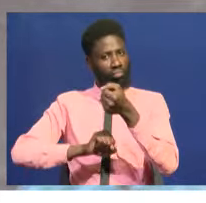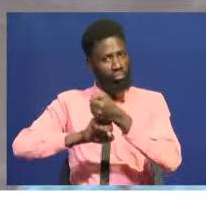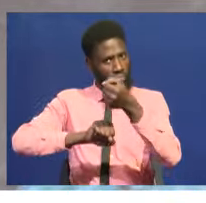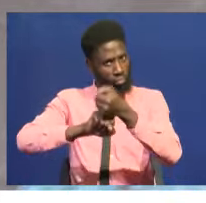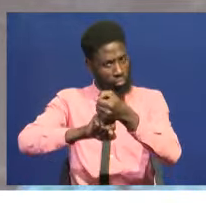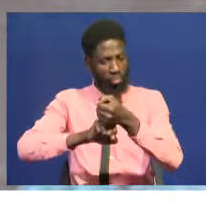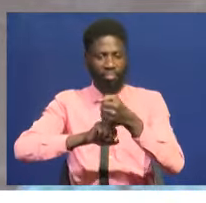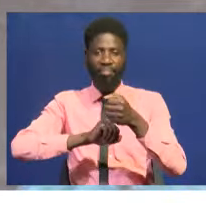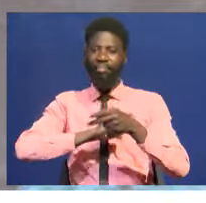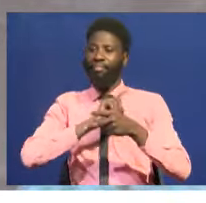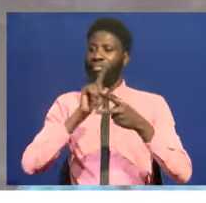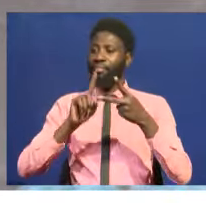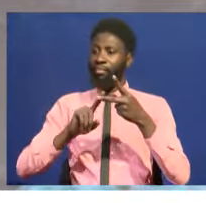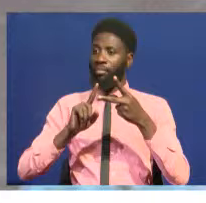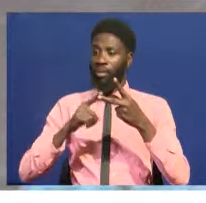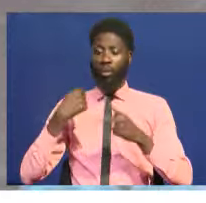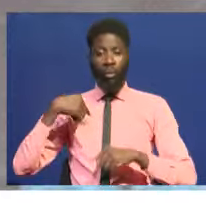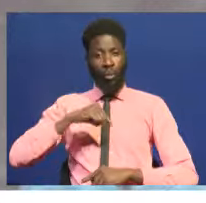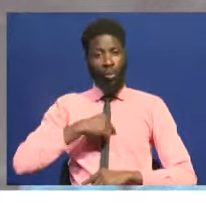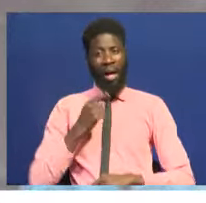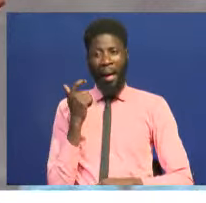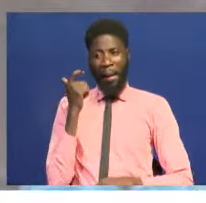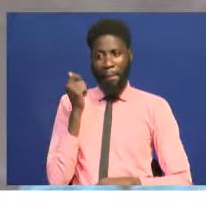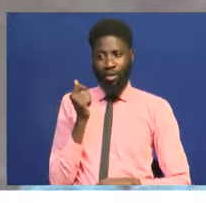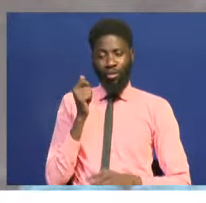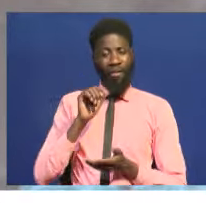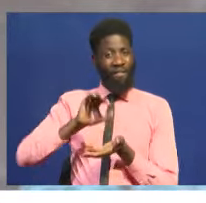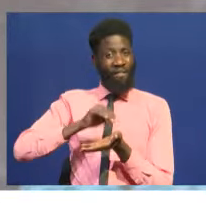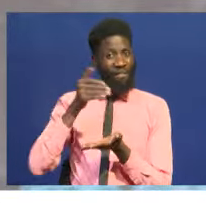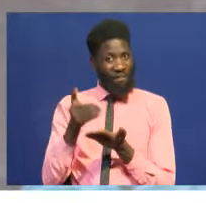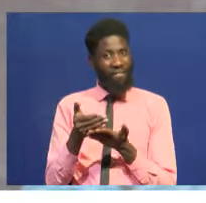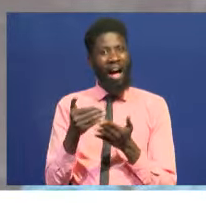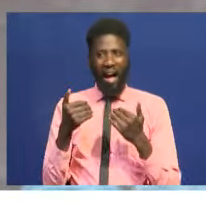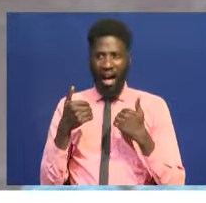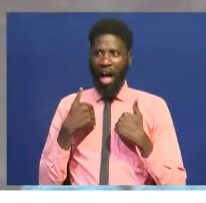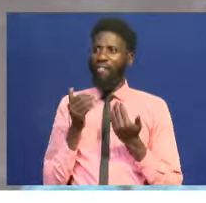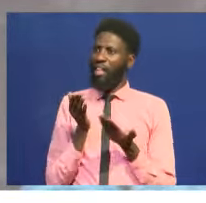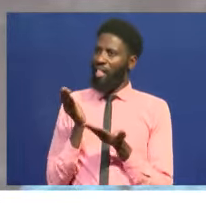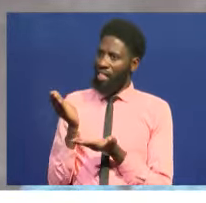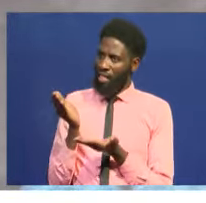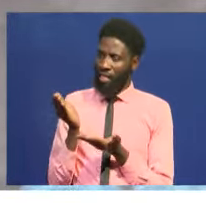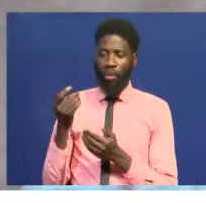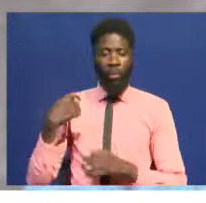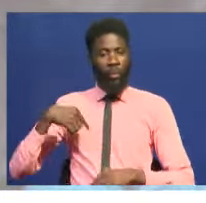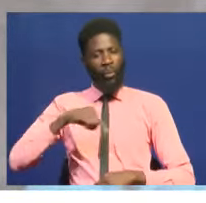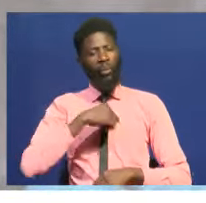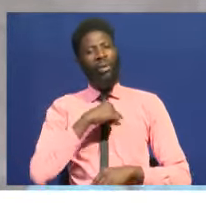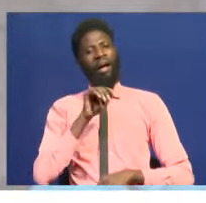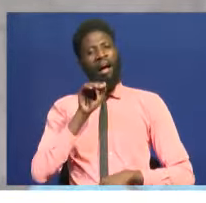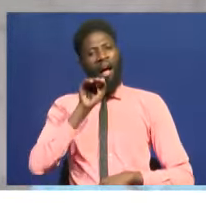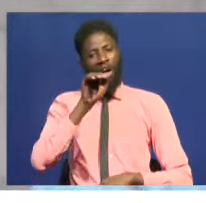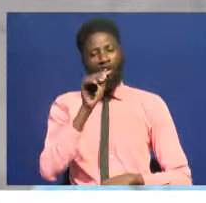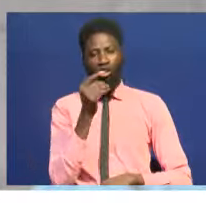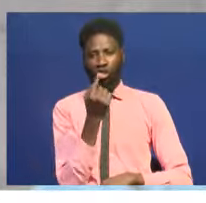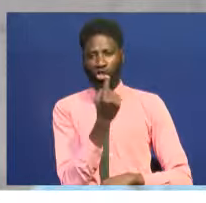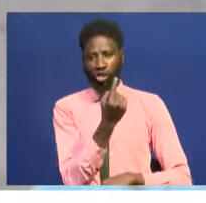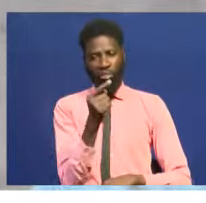Pia tuko na pension fund ambayo tunawauliza kila mwanariadha aweze